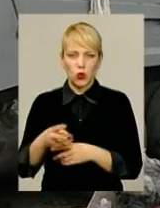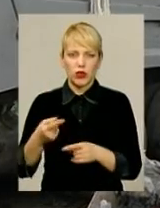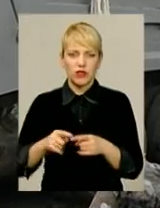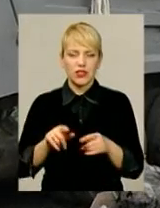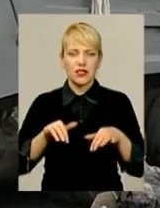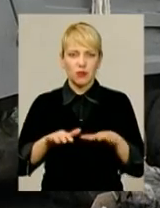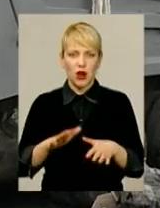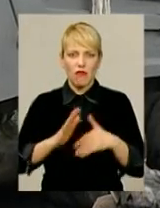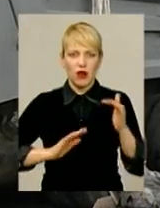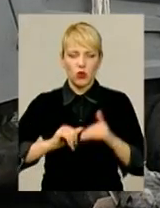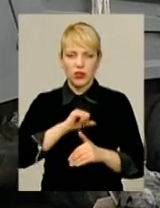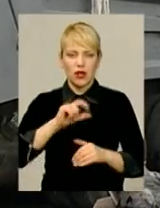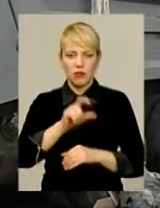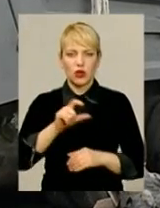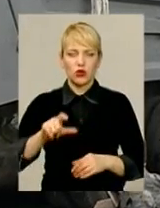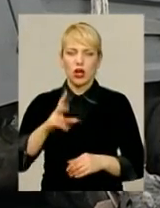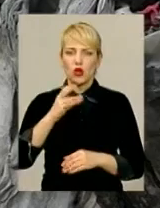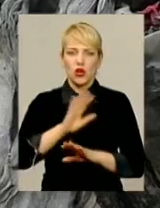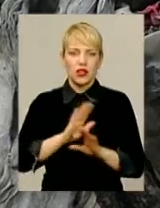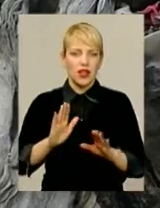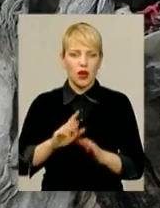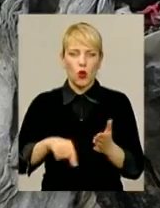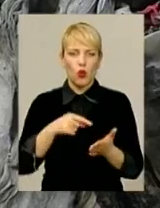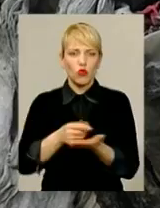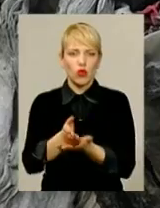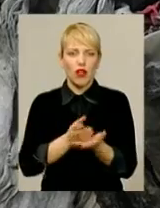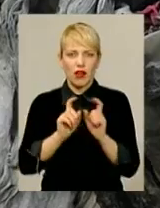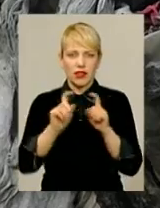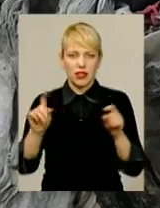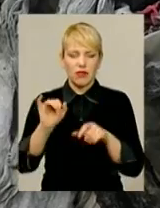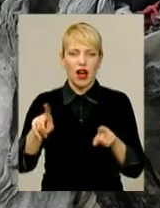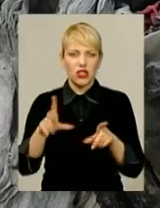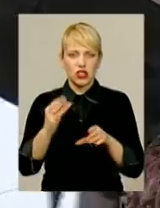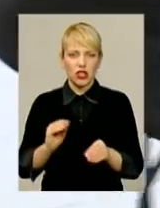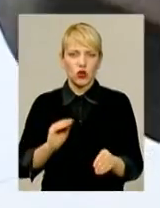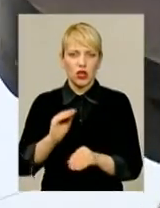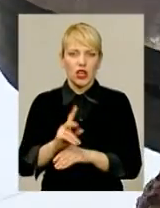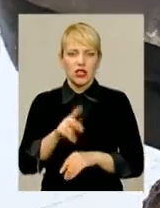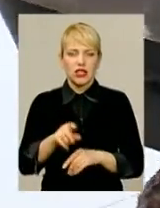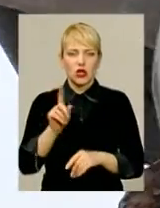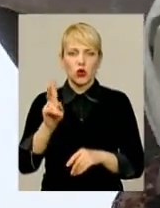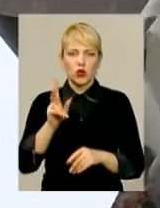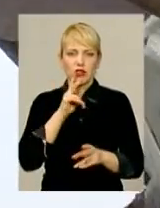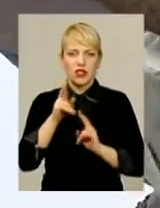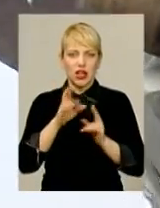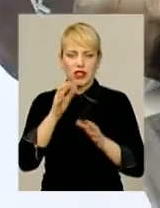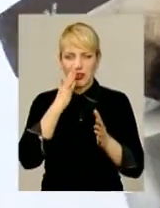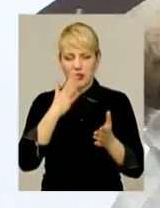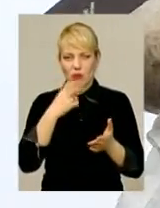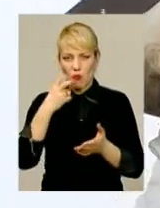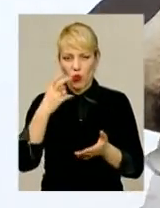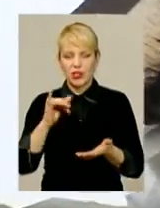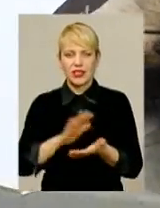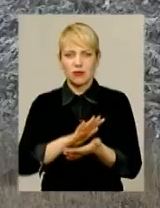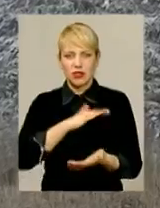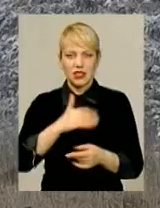мешканців міста й дачних масивів, але аж ніяк не комунальників. А ще додає, ті, хто скаржиться на сморід із смітника, самі